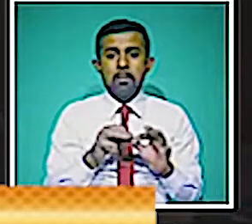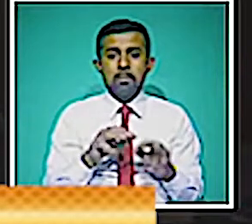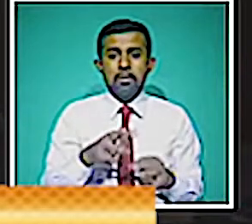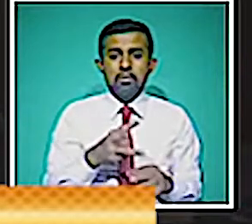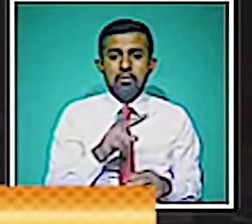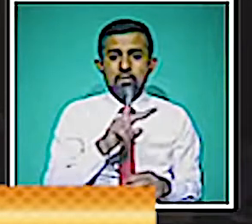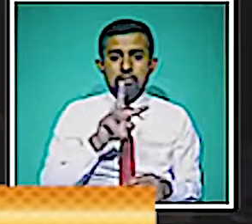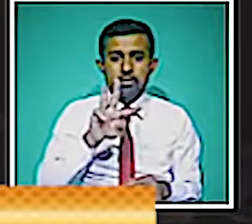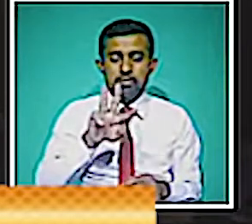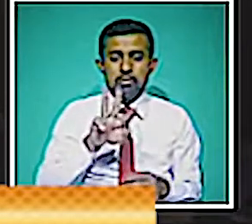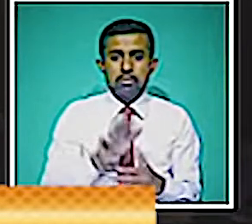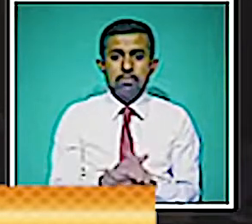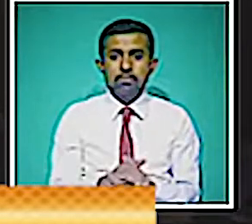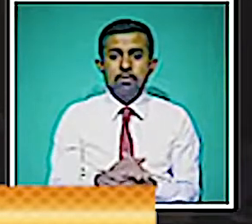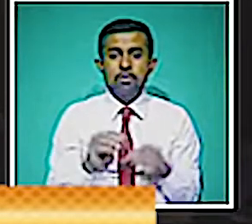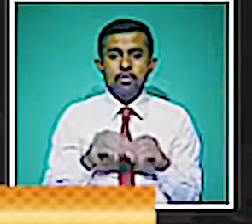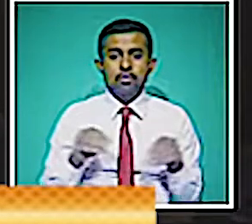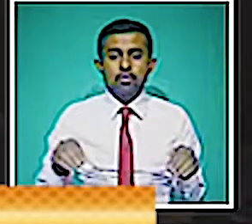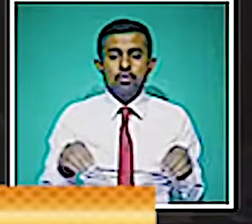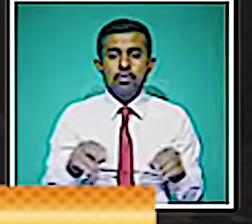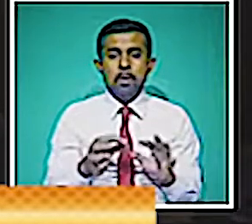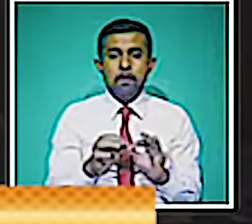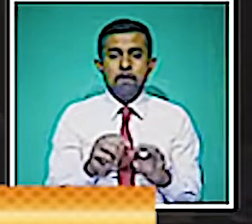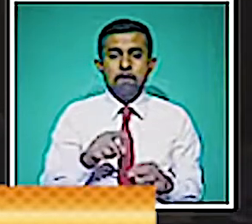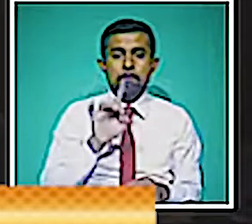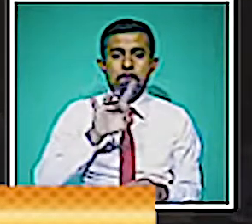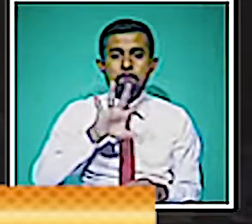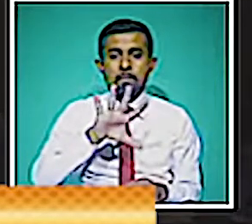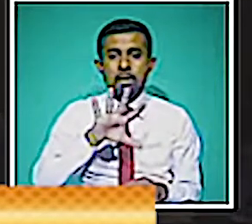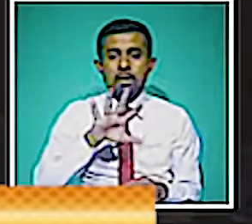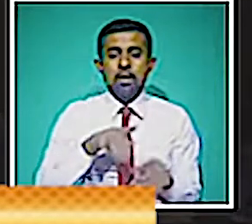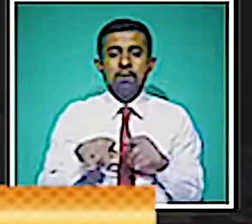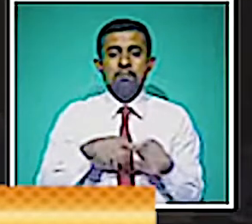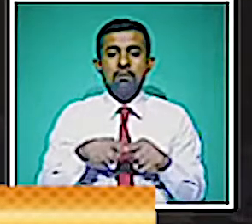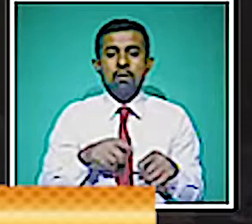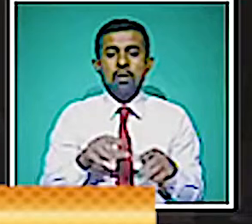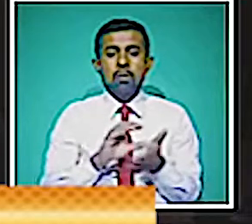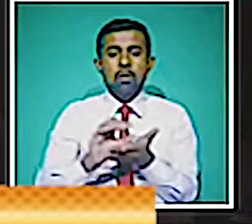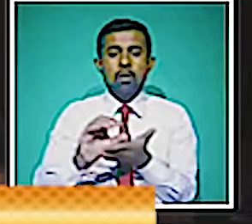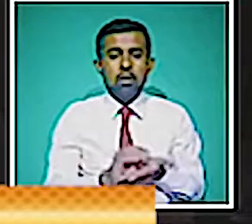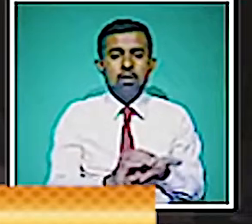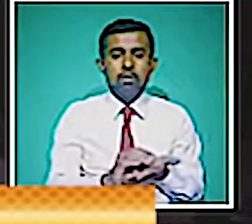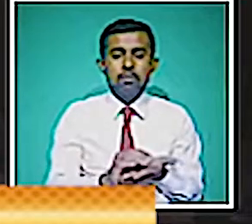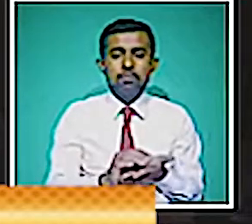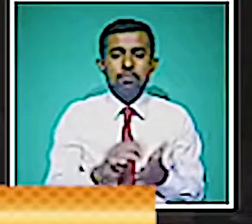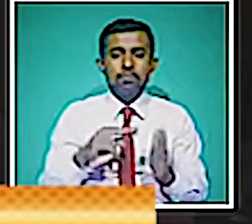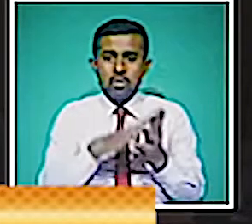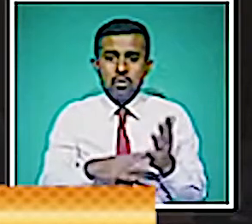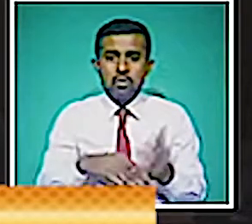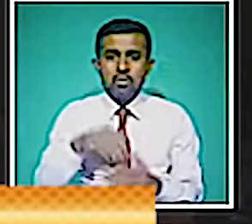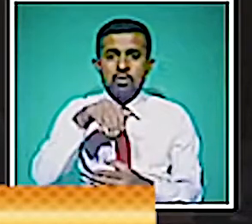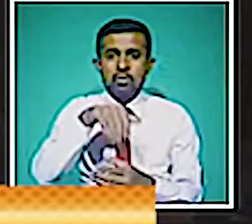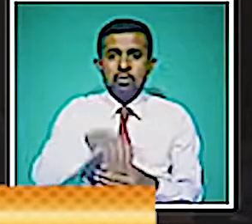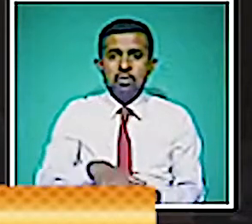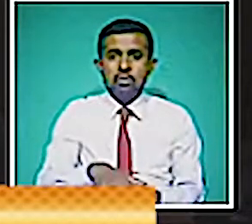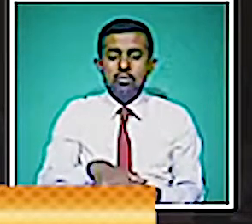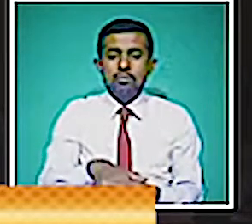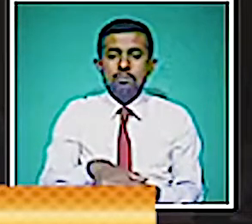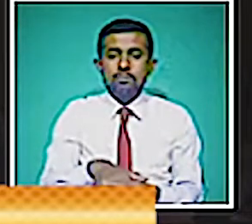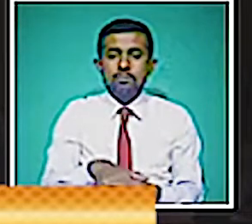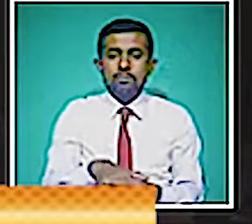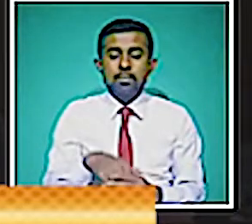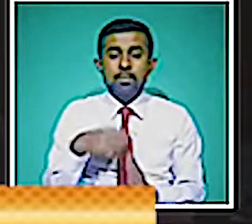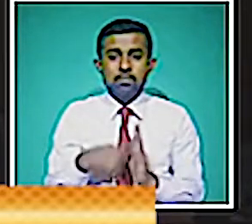ரூபாக்களும் விவசாயத்திற்காக 115 பில்லியன் ரூபாக்களும் ஒதுக்கப்பட்டிருக்கிறது. குறிப்பாக இந்த வரவு செலவு திட்டத்தின் ஊடாக இந்த நாட்டிலே ஒரு மனித